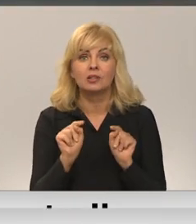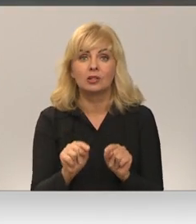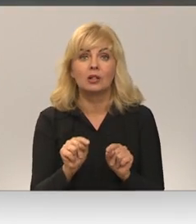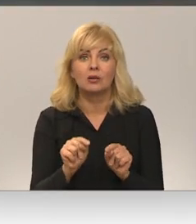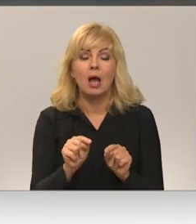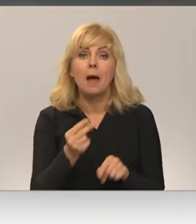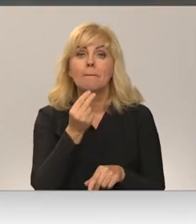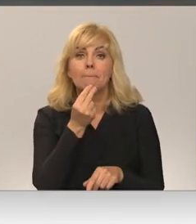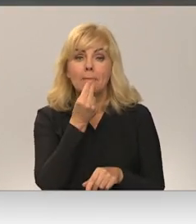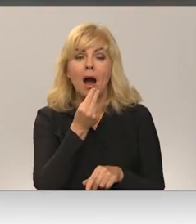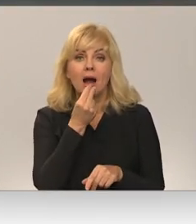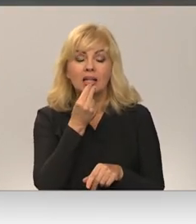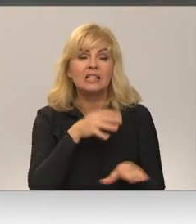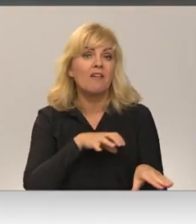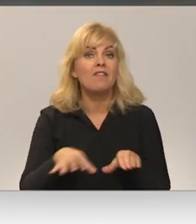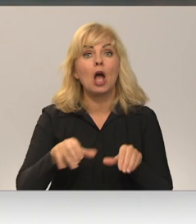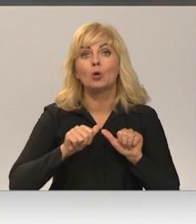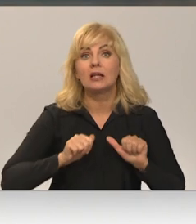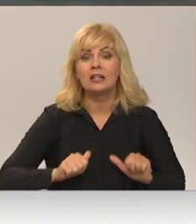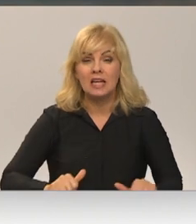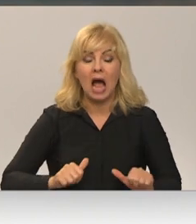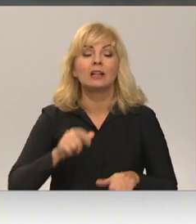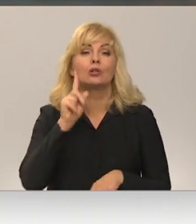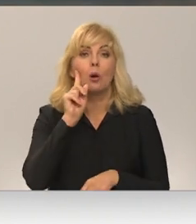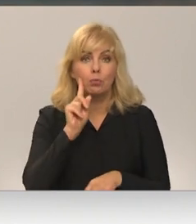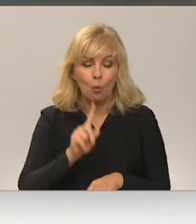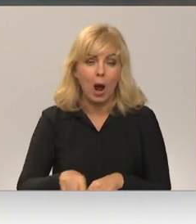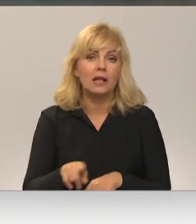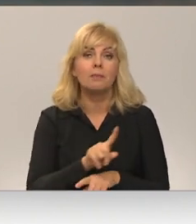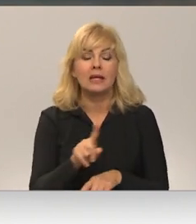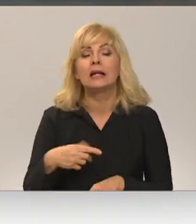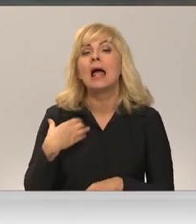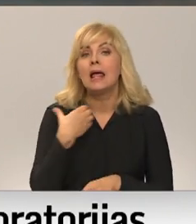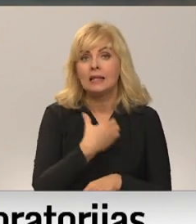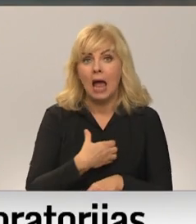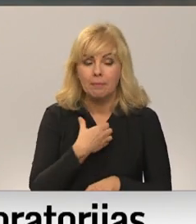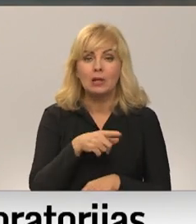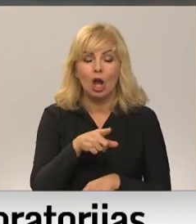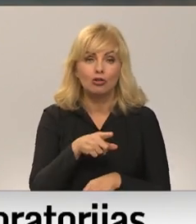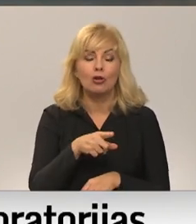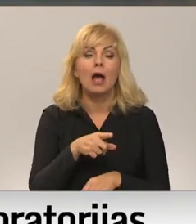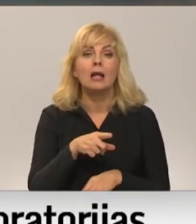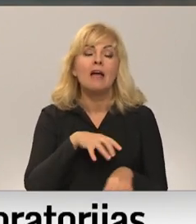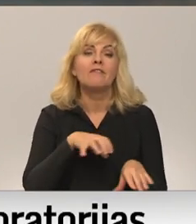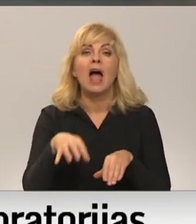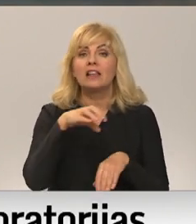uz pārtiks un veterināro dienestu, protams, mums ir nepieciešami veterinārā ārsti.